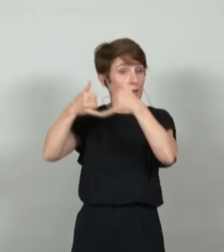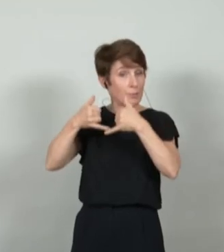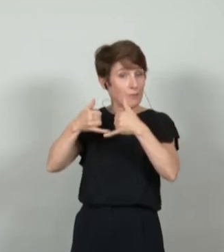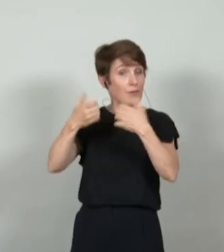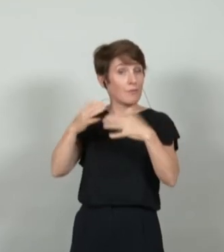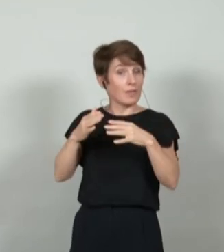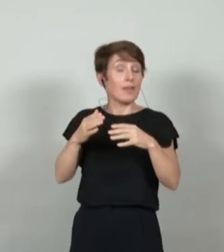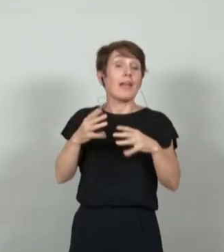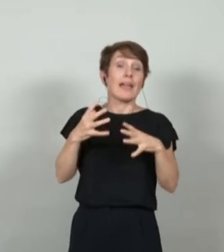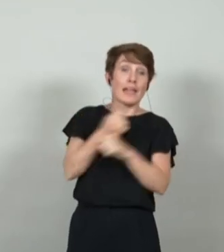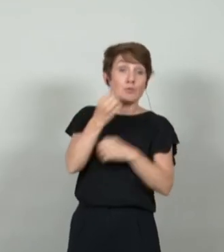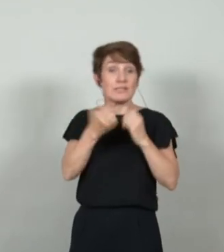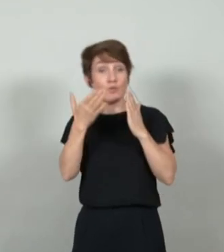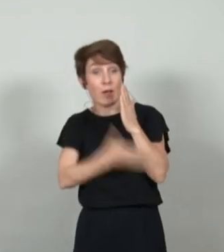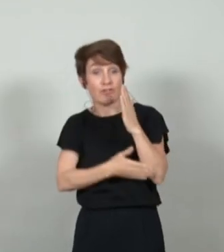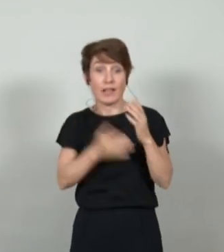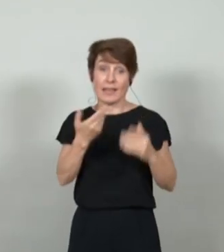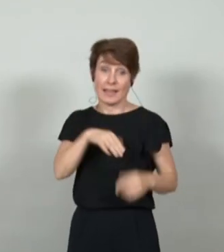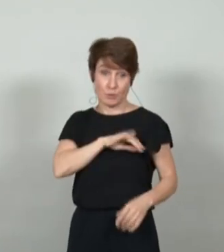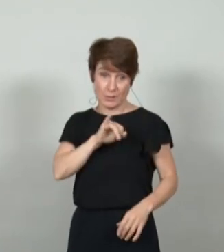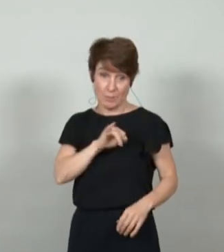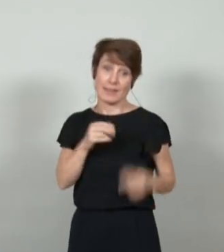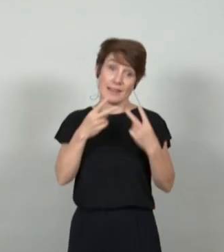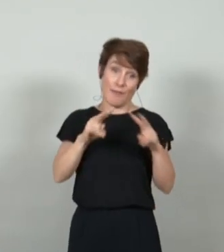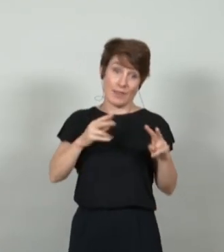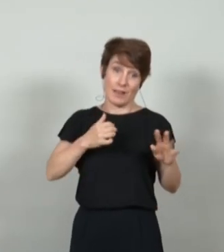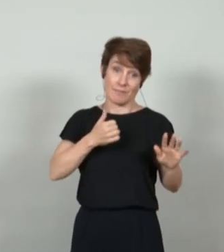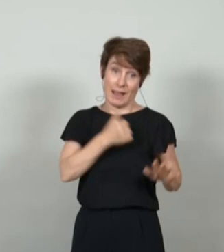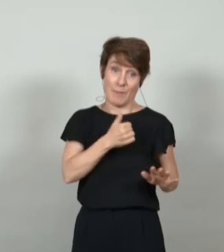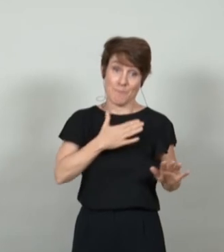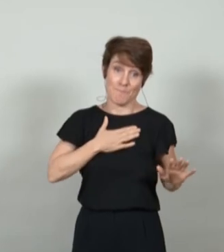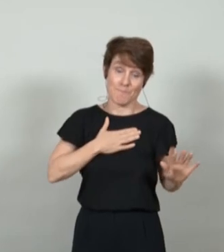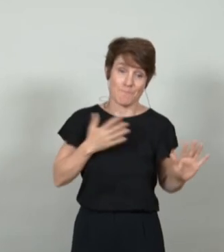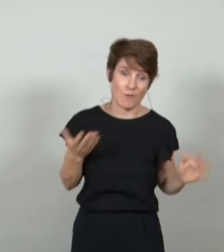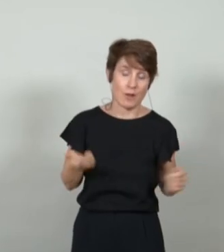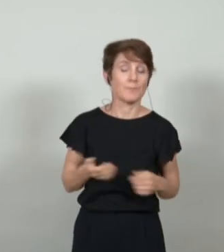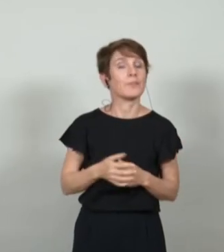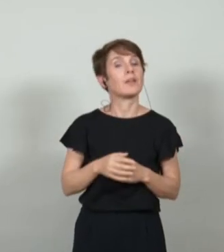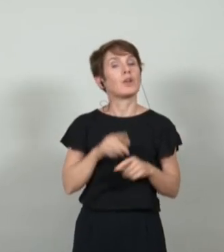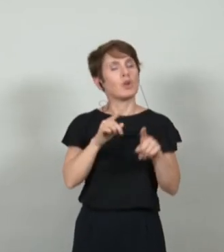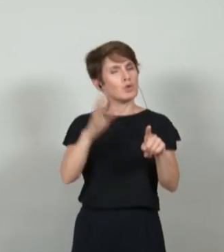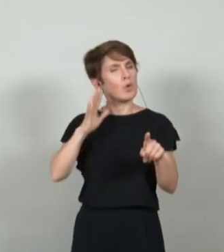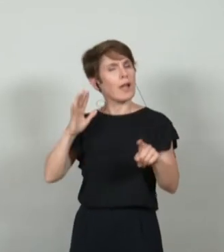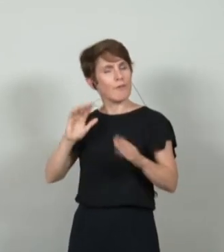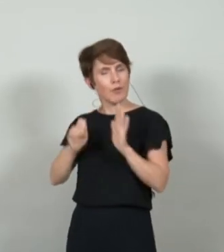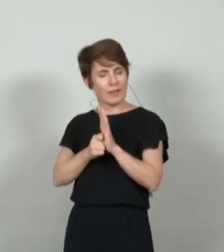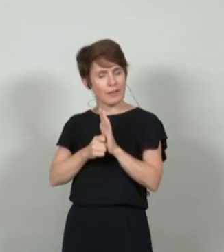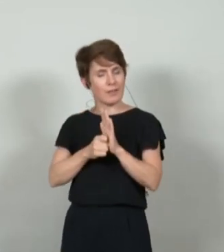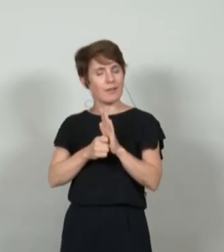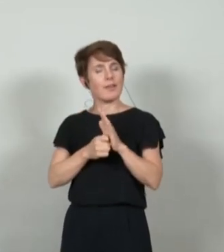pourtant dans cette lettre d'intention que vous avez signé en 2021 que vous nous avez passé en conseil municipal